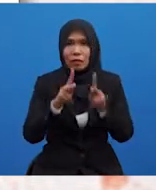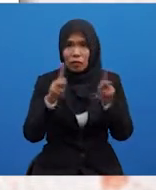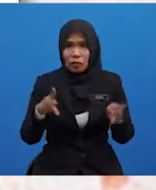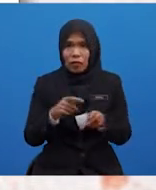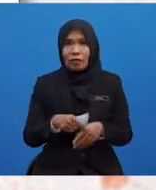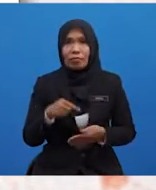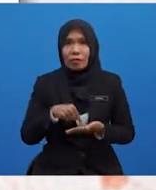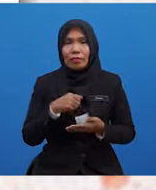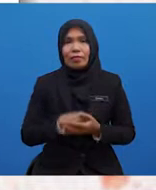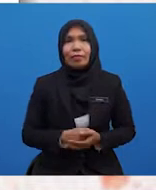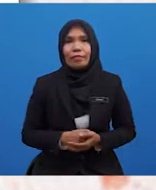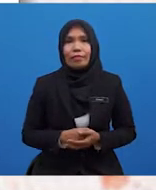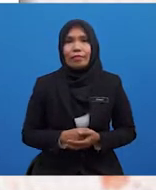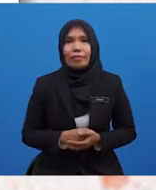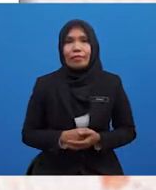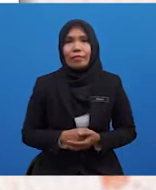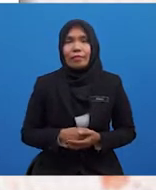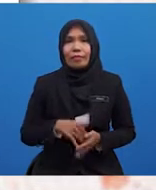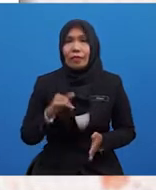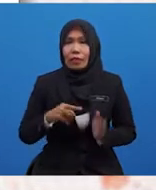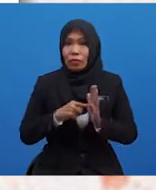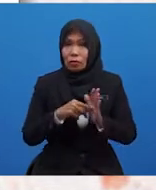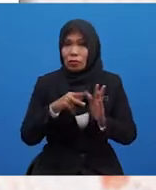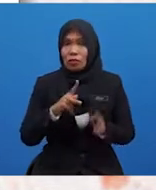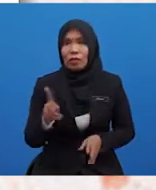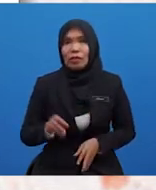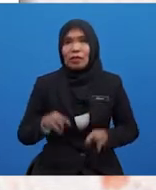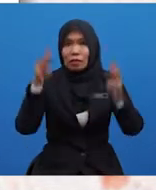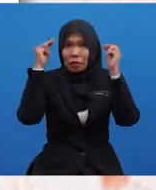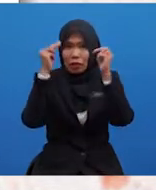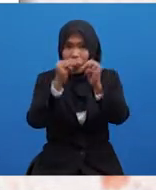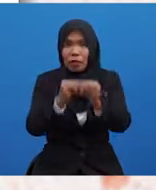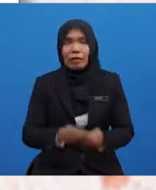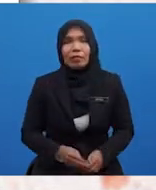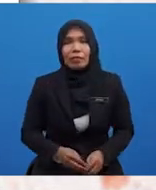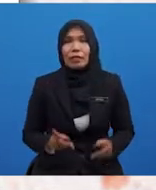pula maklumat-maklumat berkaitan faktor yang lain.